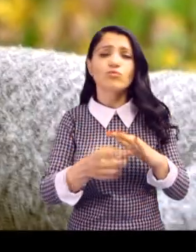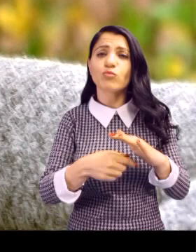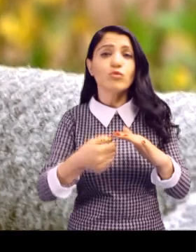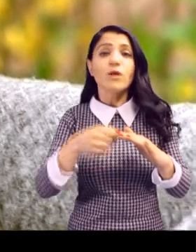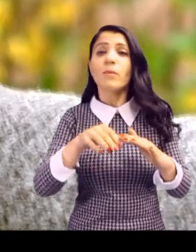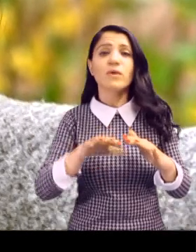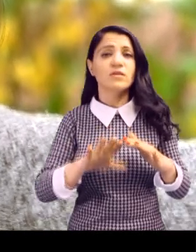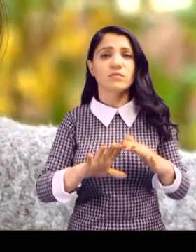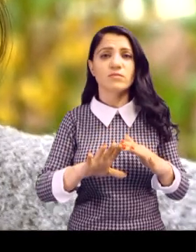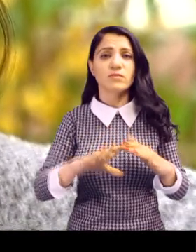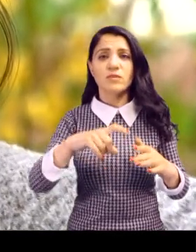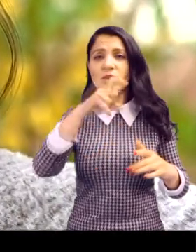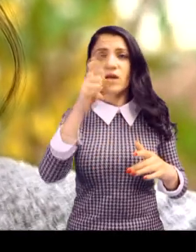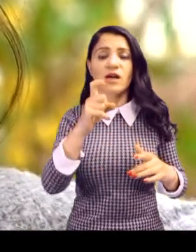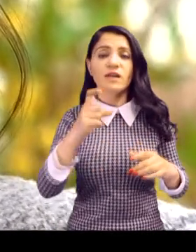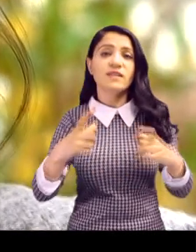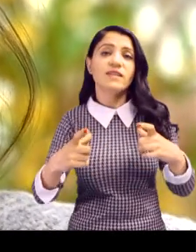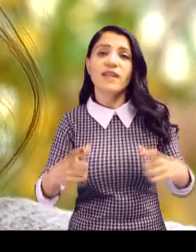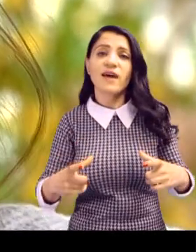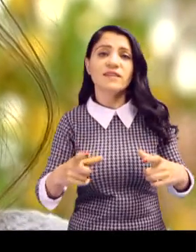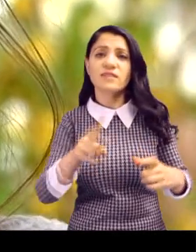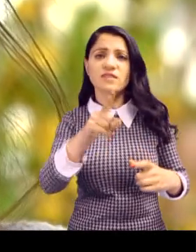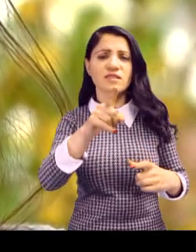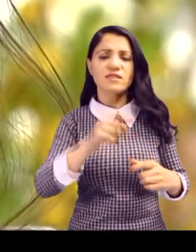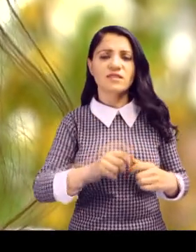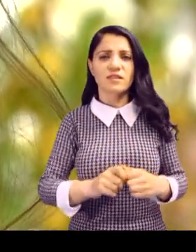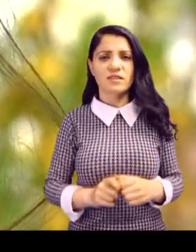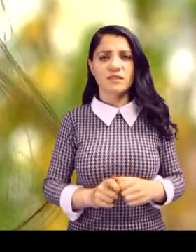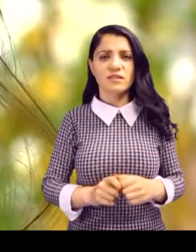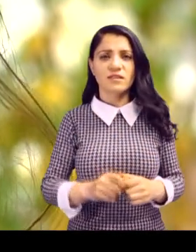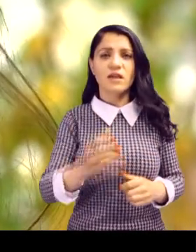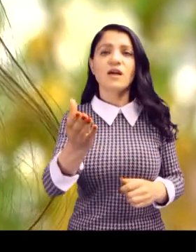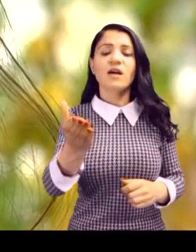çare bulamadım. Hani